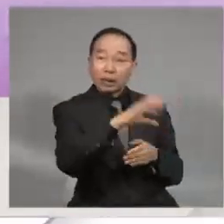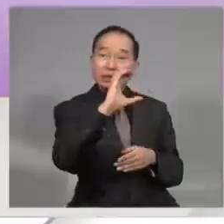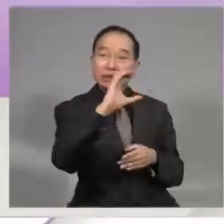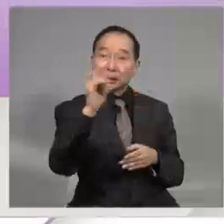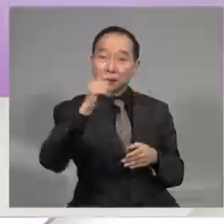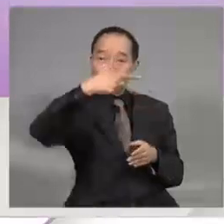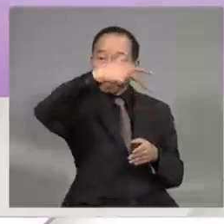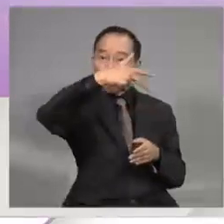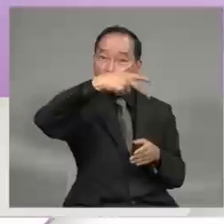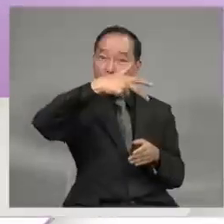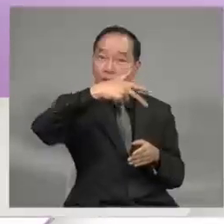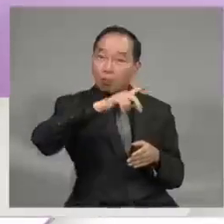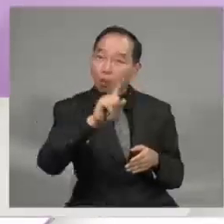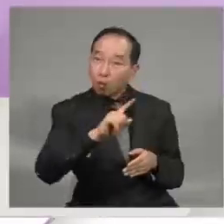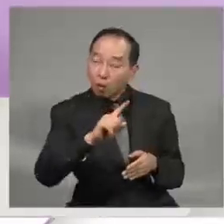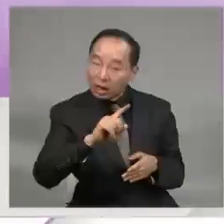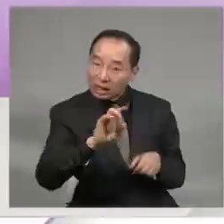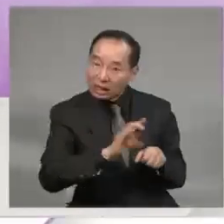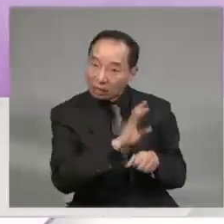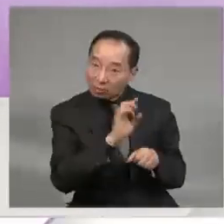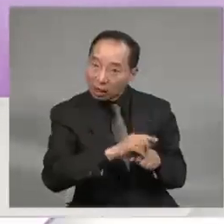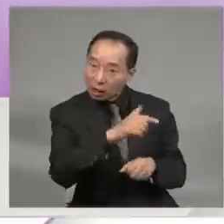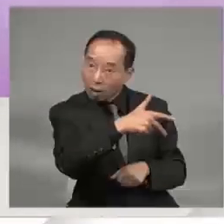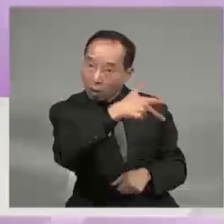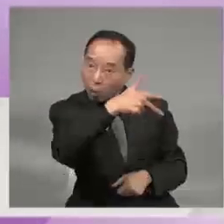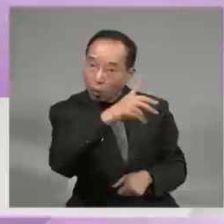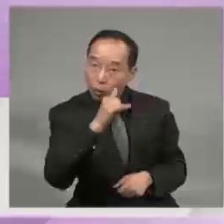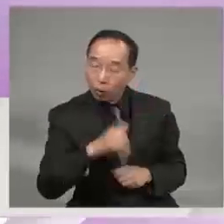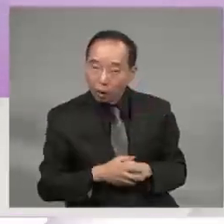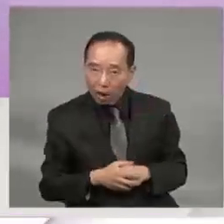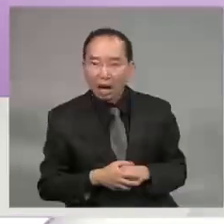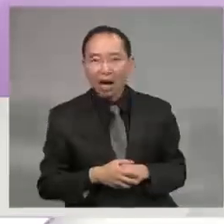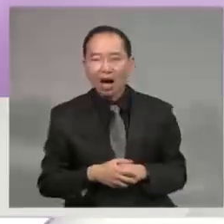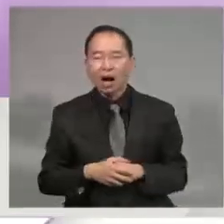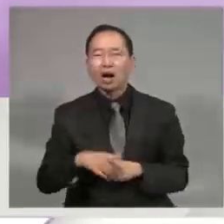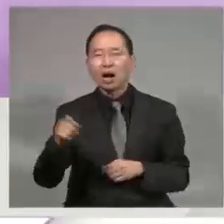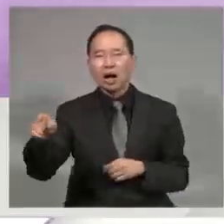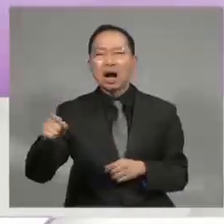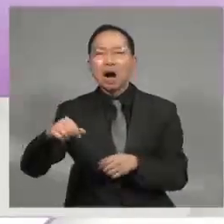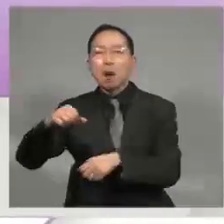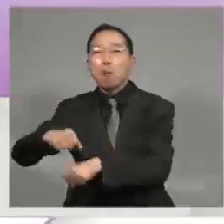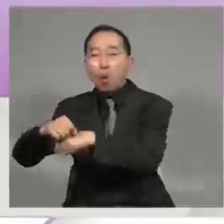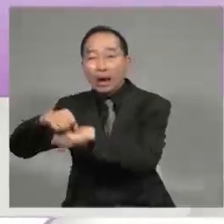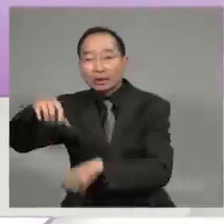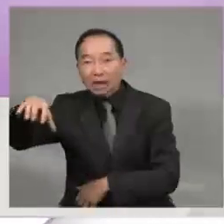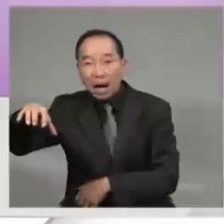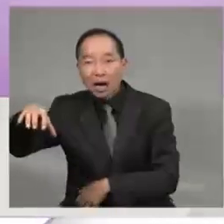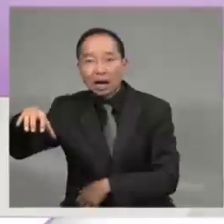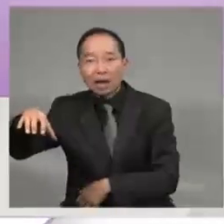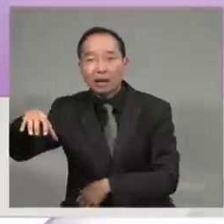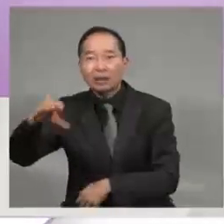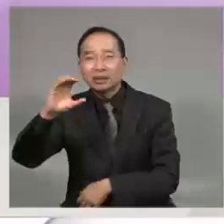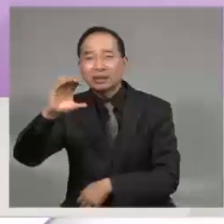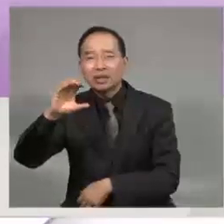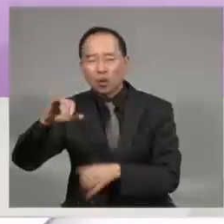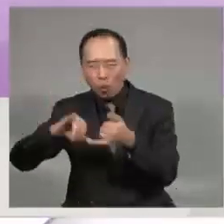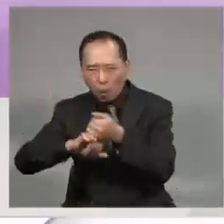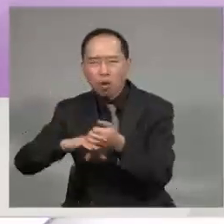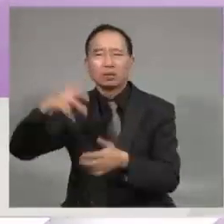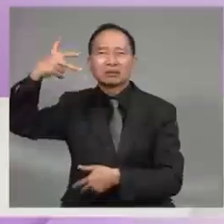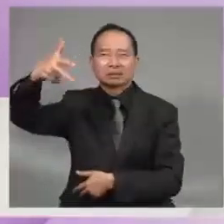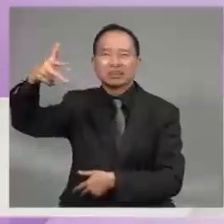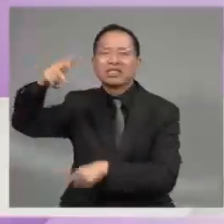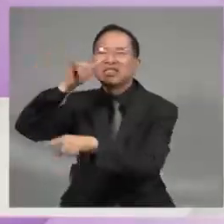네, 맞습니다. 그 아까 말씀드린 것처럼 그 우편 투표함이나 재외 투표함, 사전 투표함 보관 장소에는 CCTV 설치가 의무화되어 있는데요.